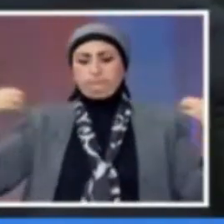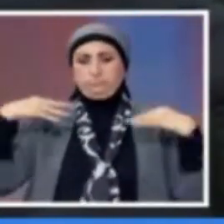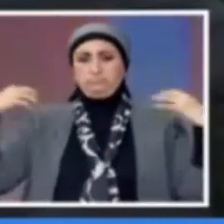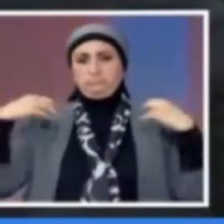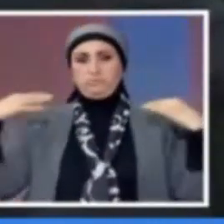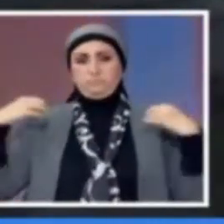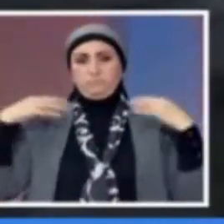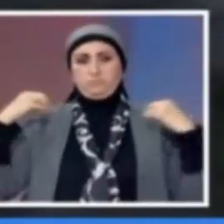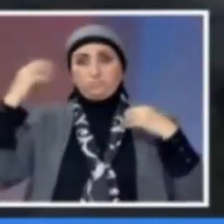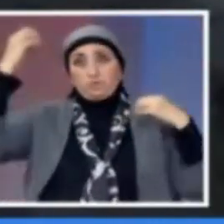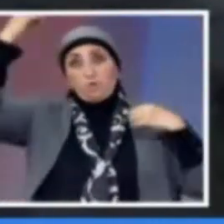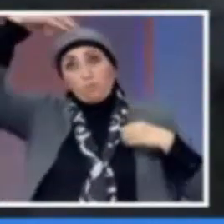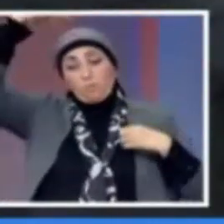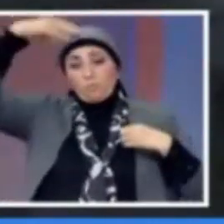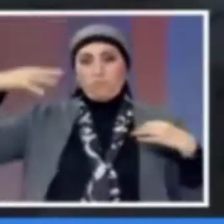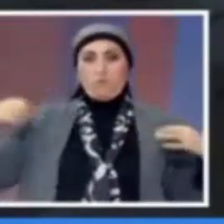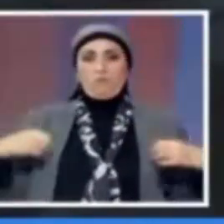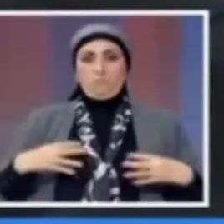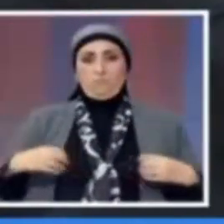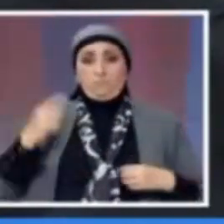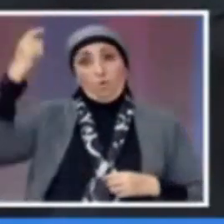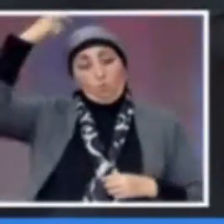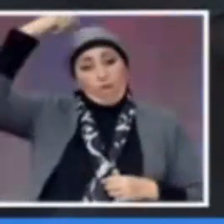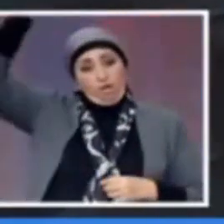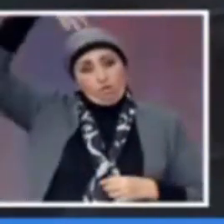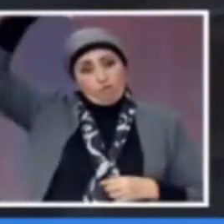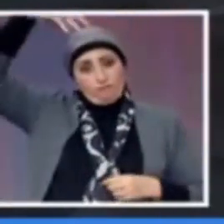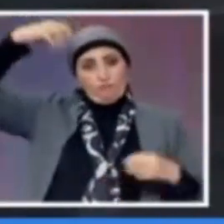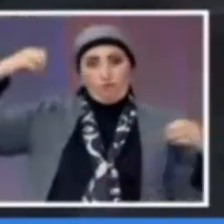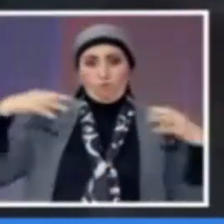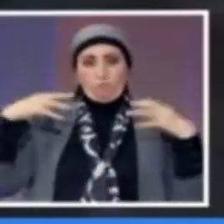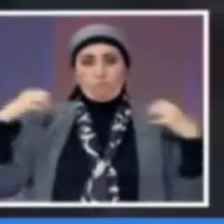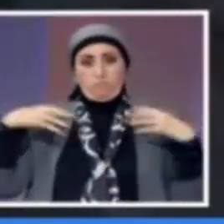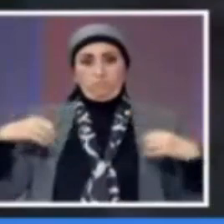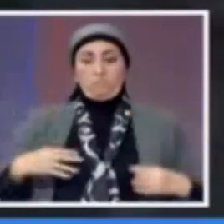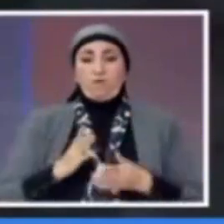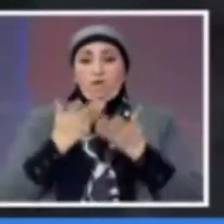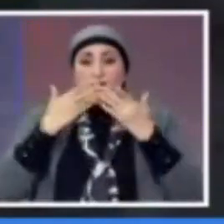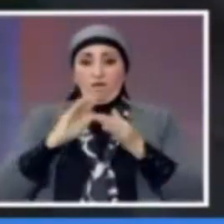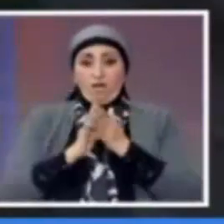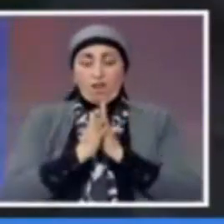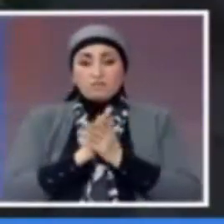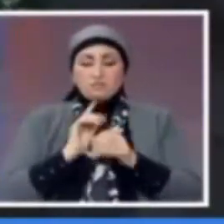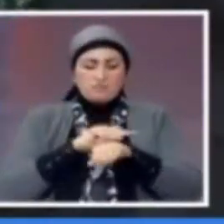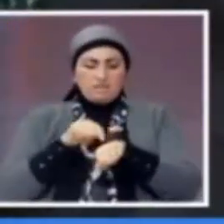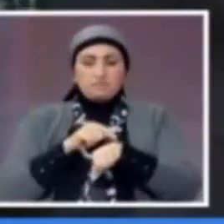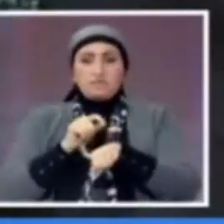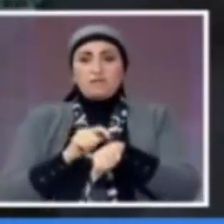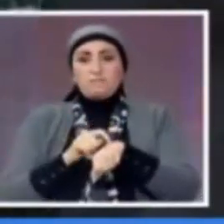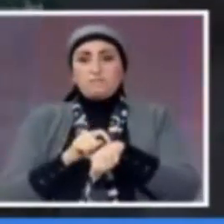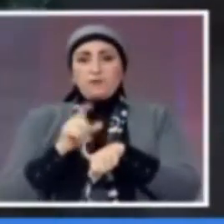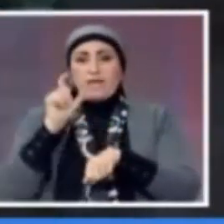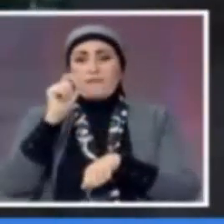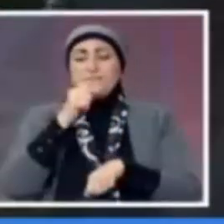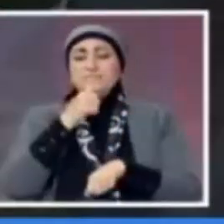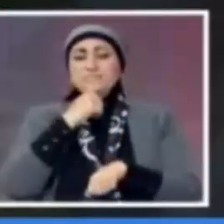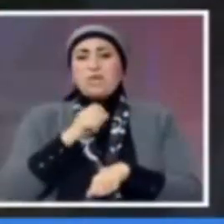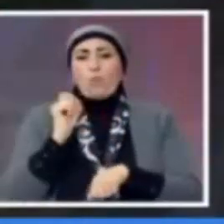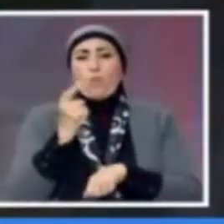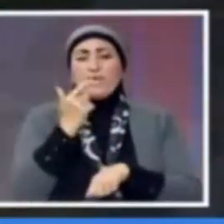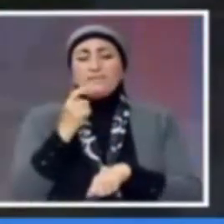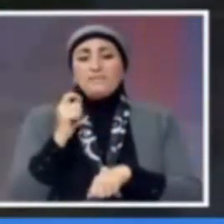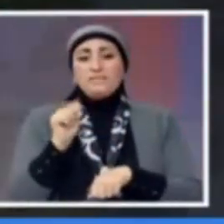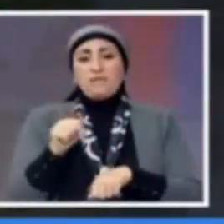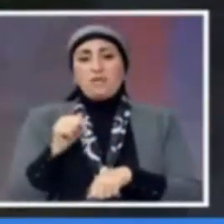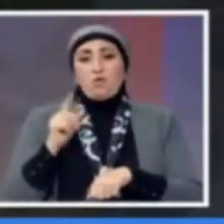وواحد من فوق. وبعد كده بعد ما بيخلص، هو طبعا ده التايمر بيقعد 5 ثواني تعقيم. في جزء هنا في الكنترول ممكن